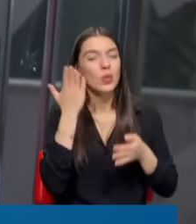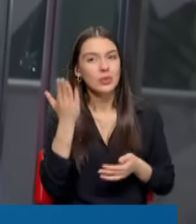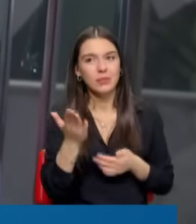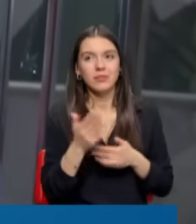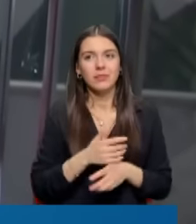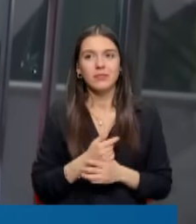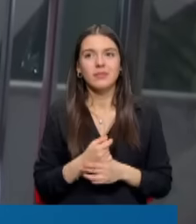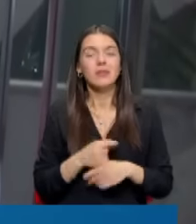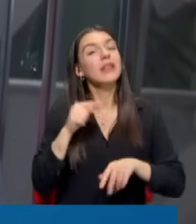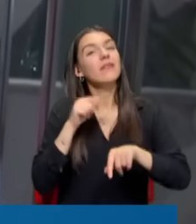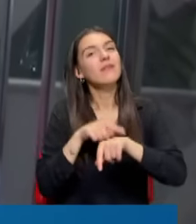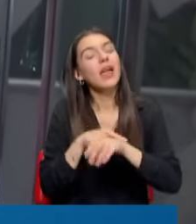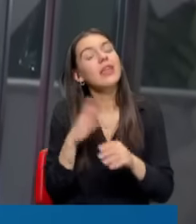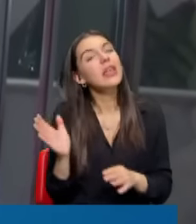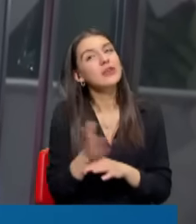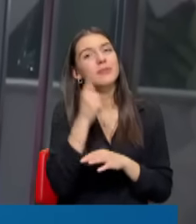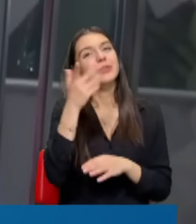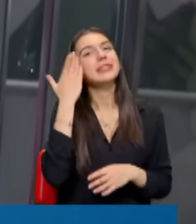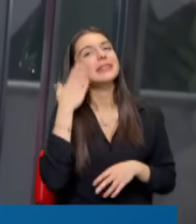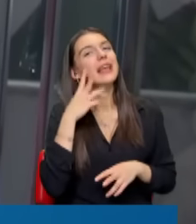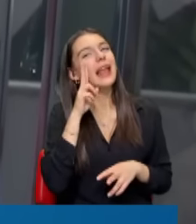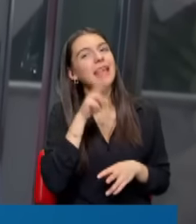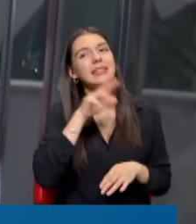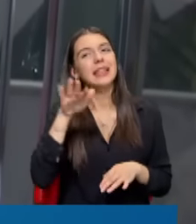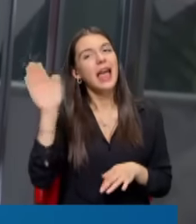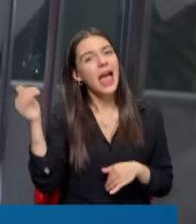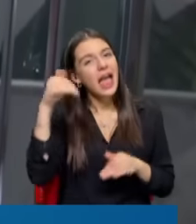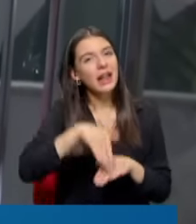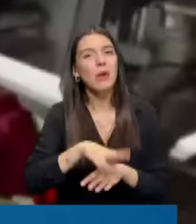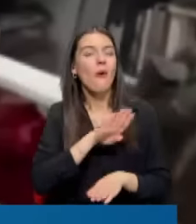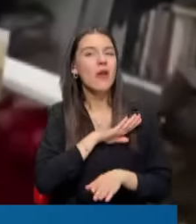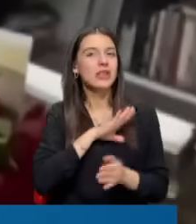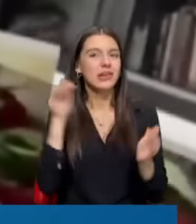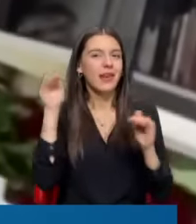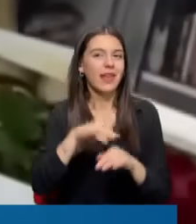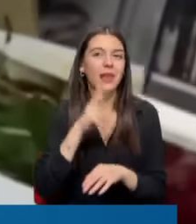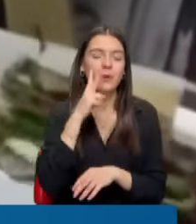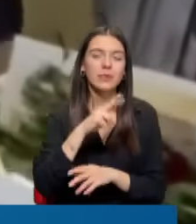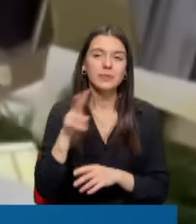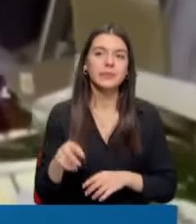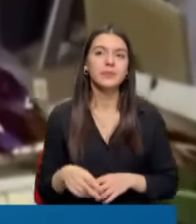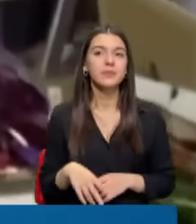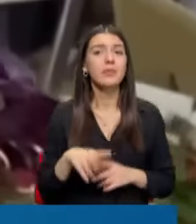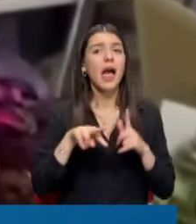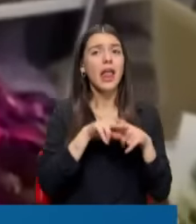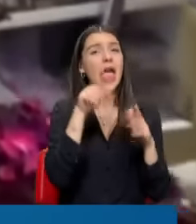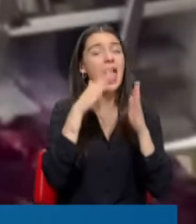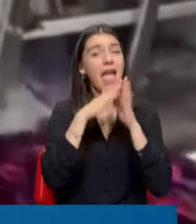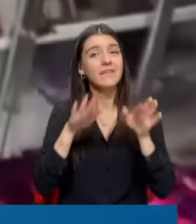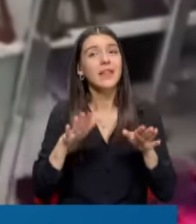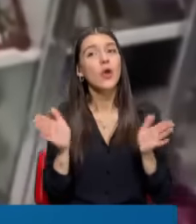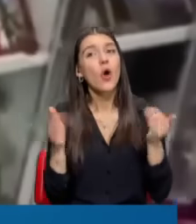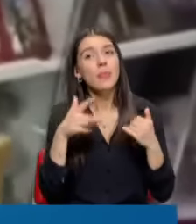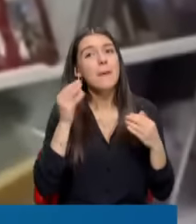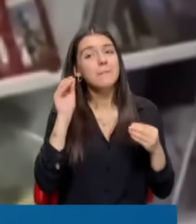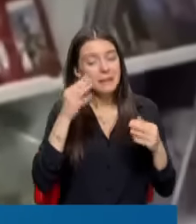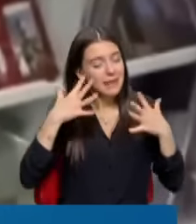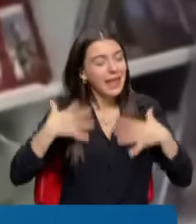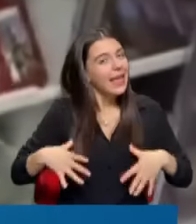Hani vakit geçiriyorum, böyle ziyaretçiler geldikçe, öğrenciler geldikçe. Şehit Ali Akdoğan'ın evdeki odası, bebeklik döneminde